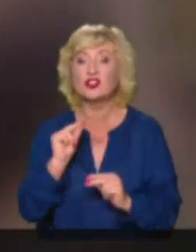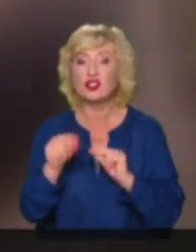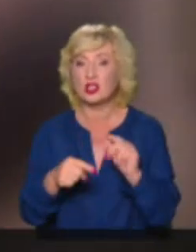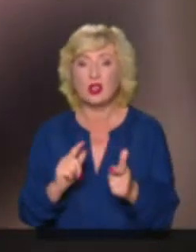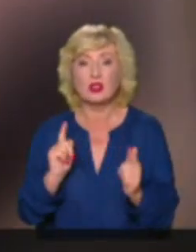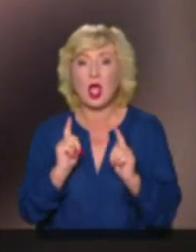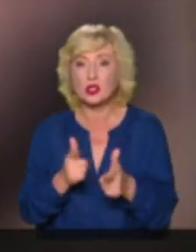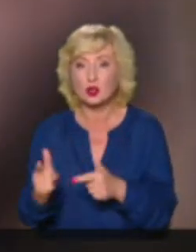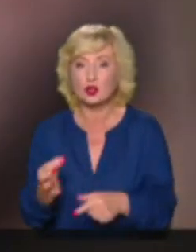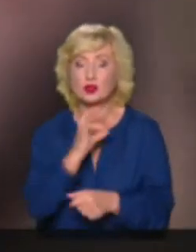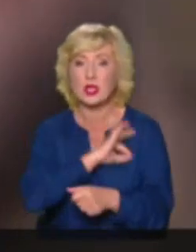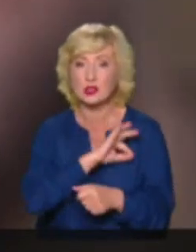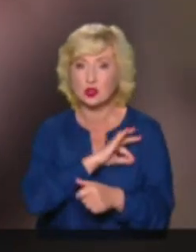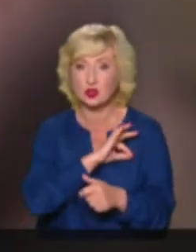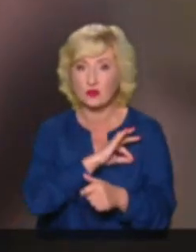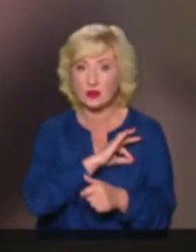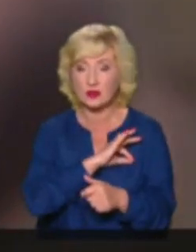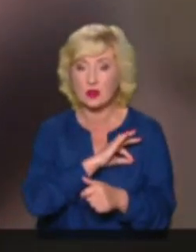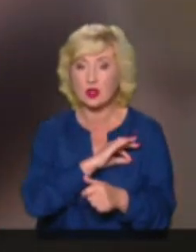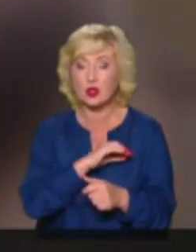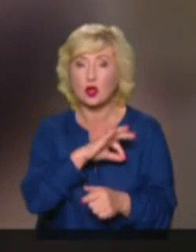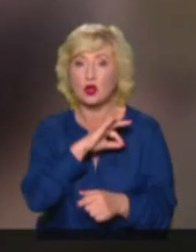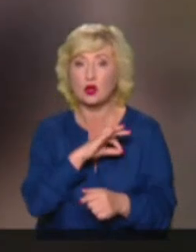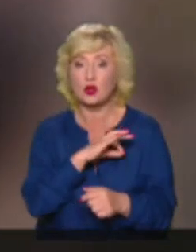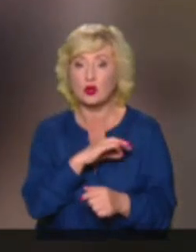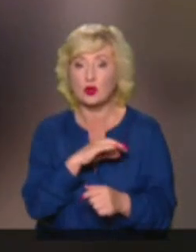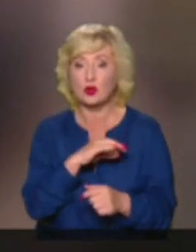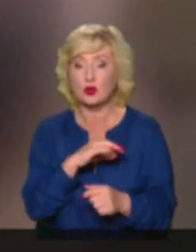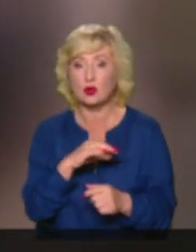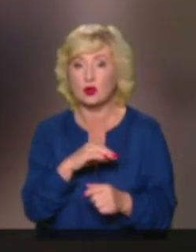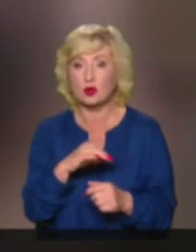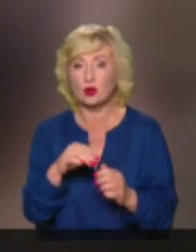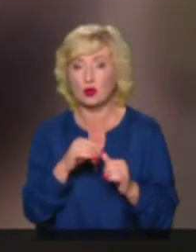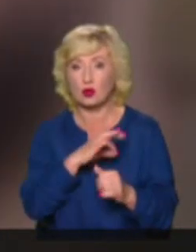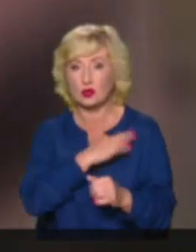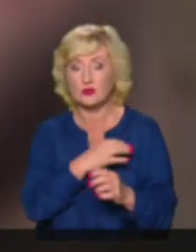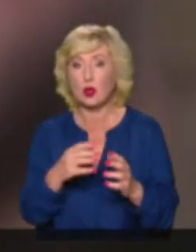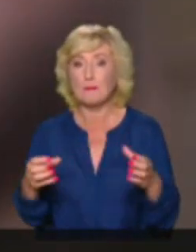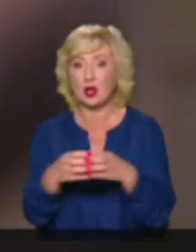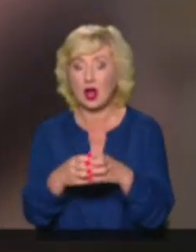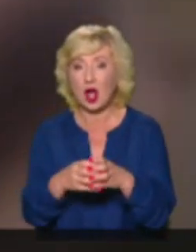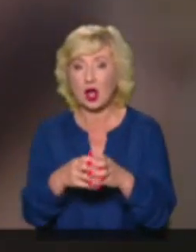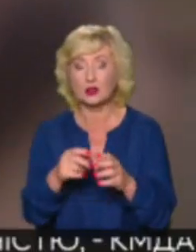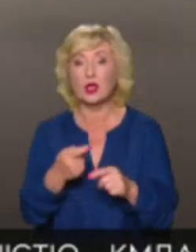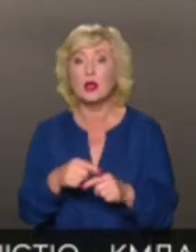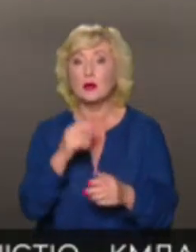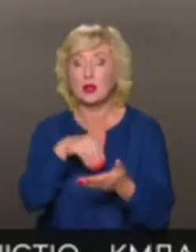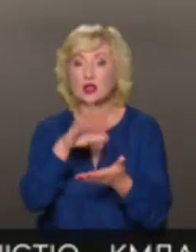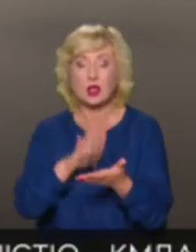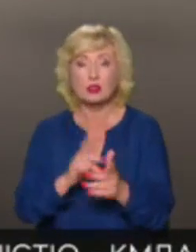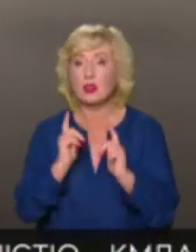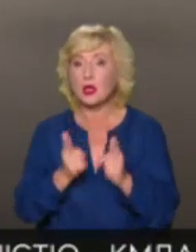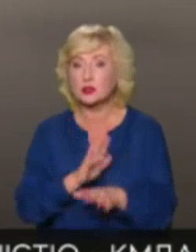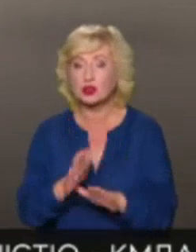щодо застосування та розвитку бригади. У рапорті Маркус зазначив, що не згоден